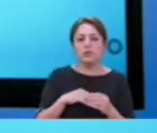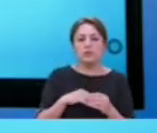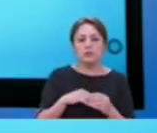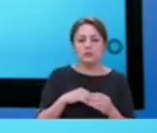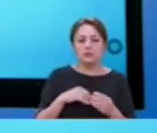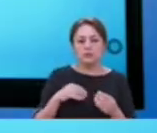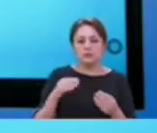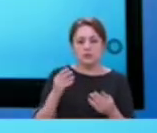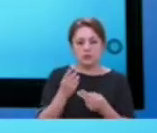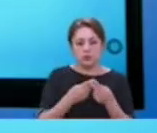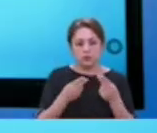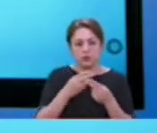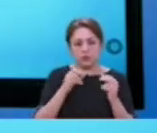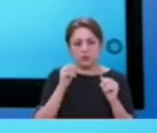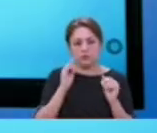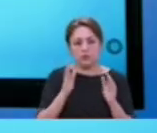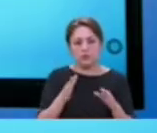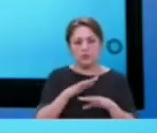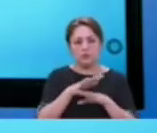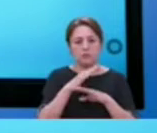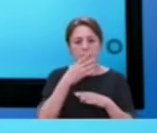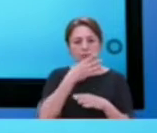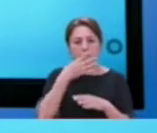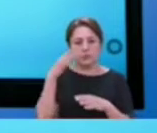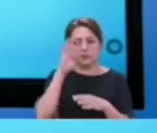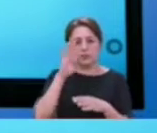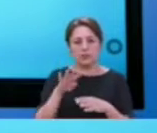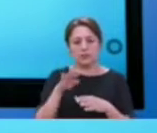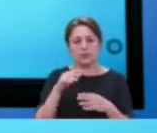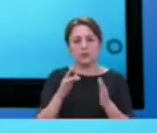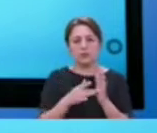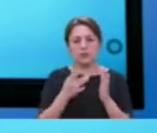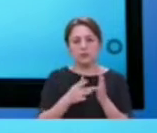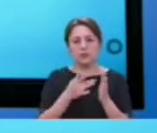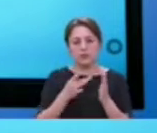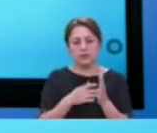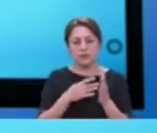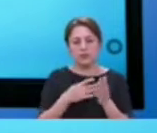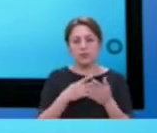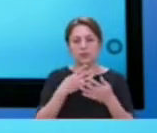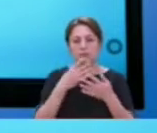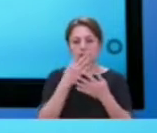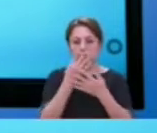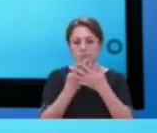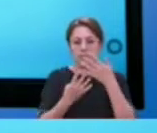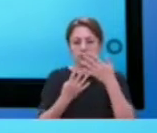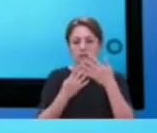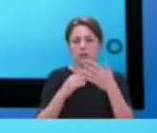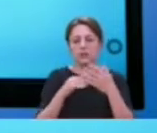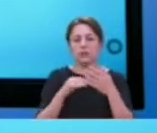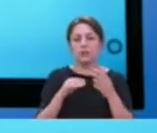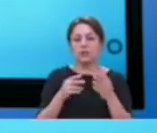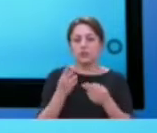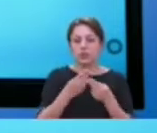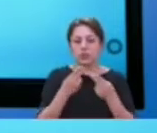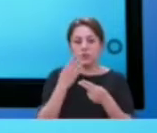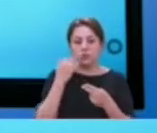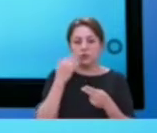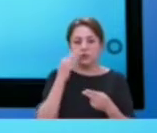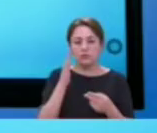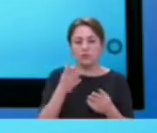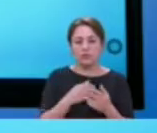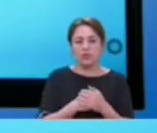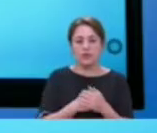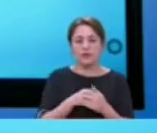daftaringizda chizishingiz 10 son bo'ladi. Chunki har ikkita katak 1 sm ga teng bo'ladi. Shuning uchun har